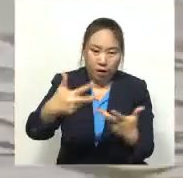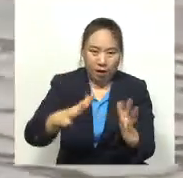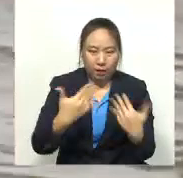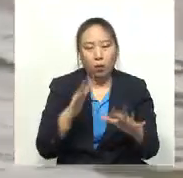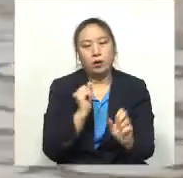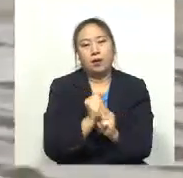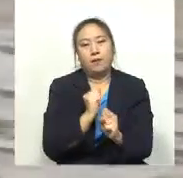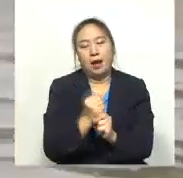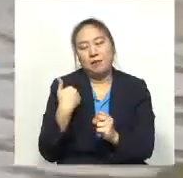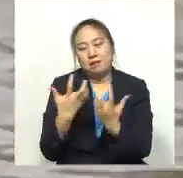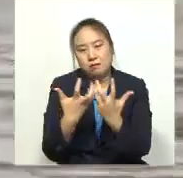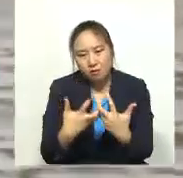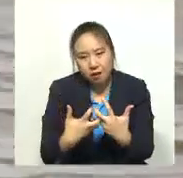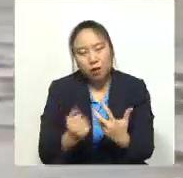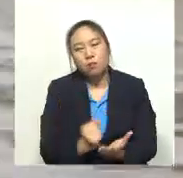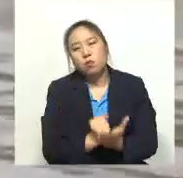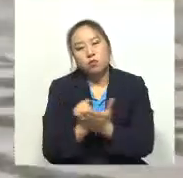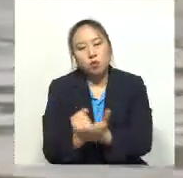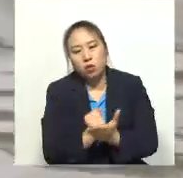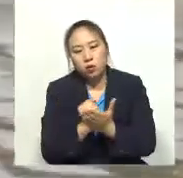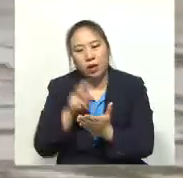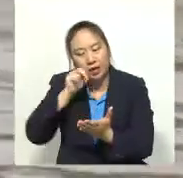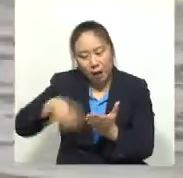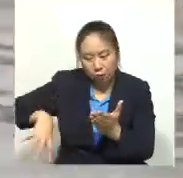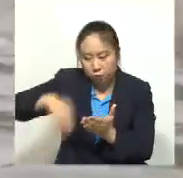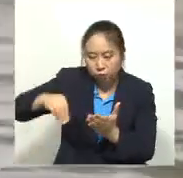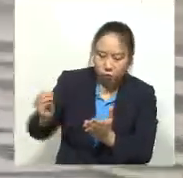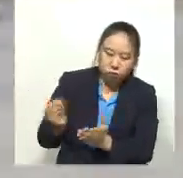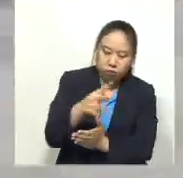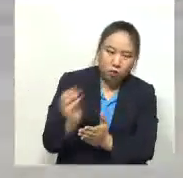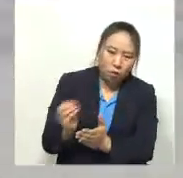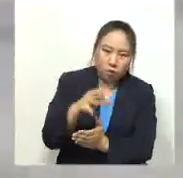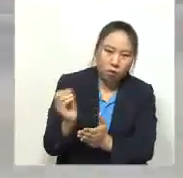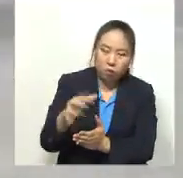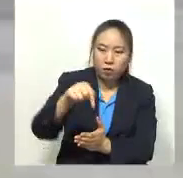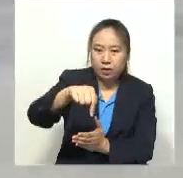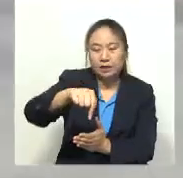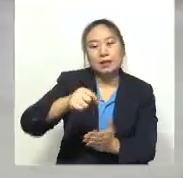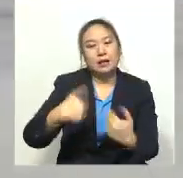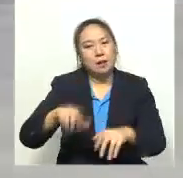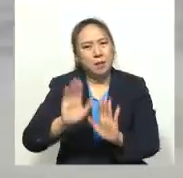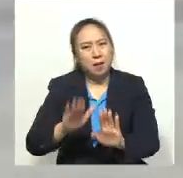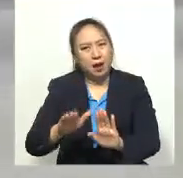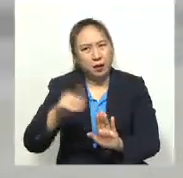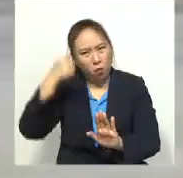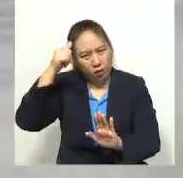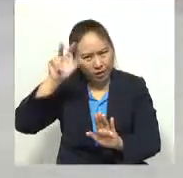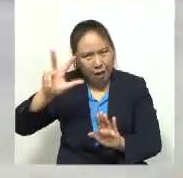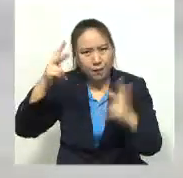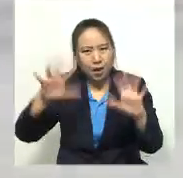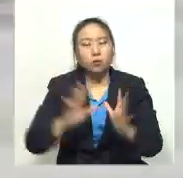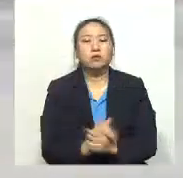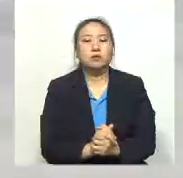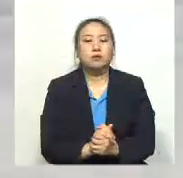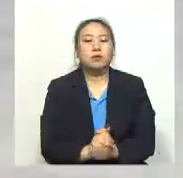ยายามระดมเครื่องสูบน้ำมาช่วยในการพร่องน้ำออกที่บริเวณสปินเวย์ของเขื่อนแก่งกระจานมาเป็นระยะเวลา3วัน